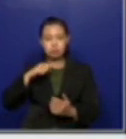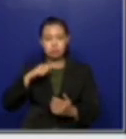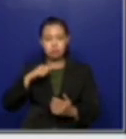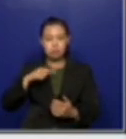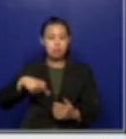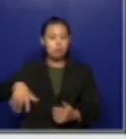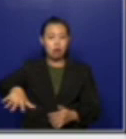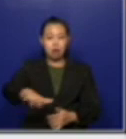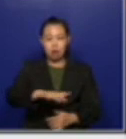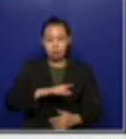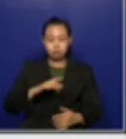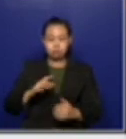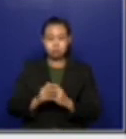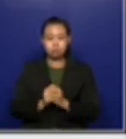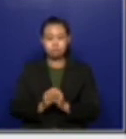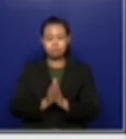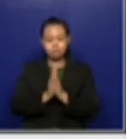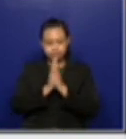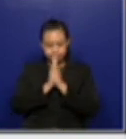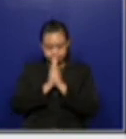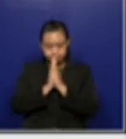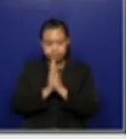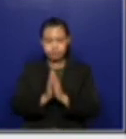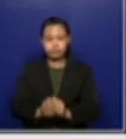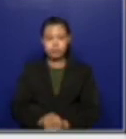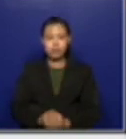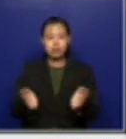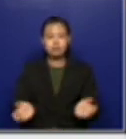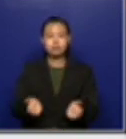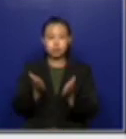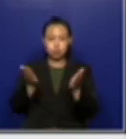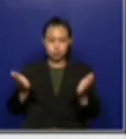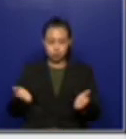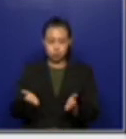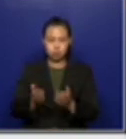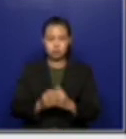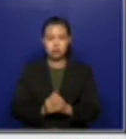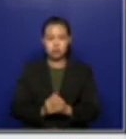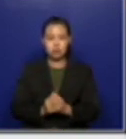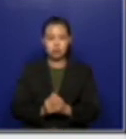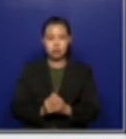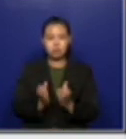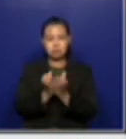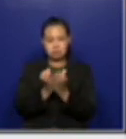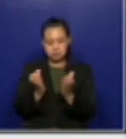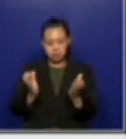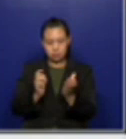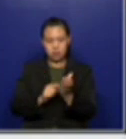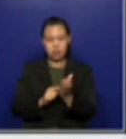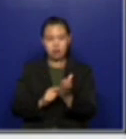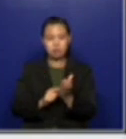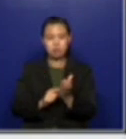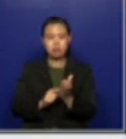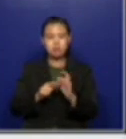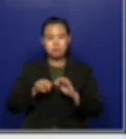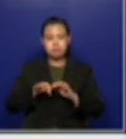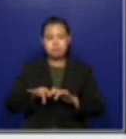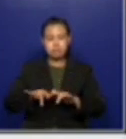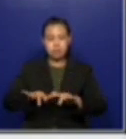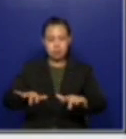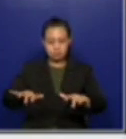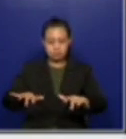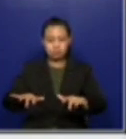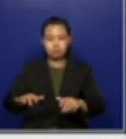านานรัฐพึงส่งเสริมและสนับสนุนการศึกษาการเผยแพร่พระธรรมของพุทธศาสนาเถรว